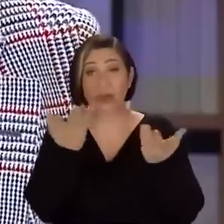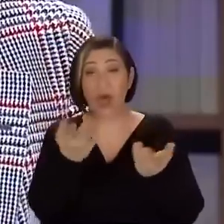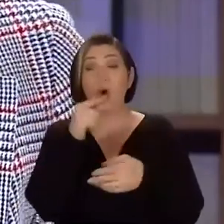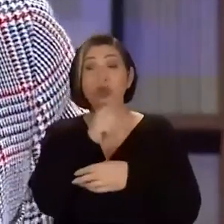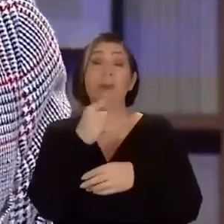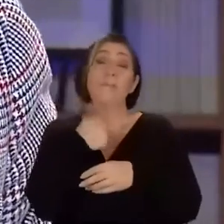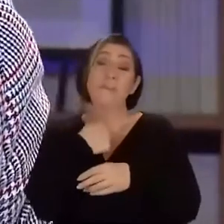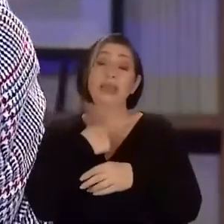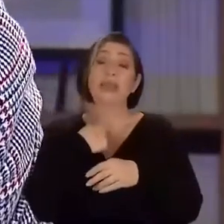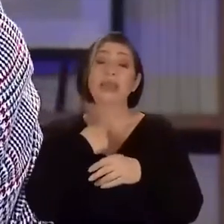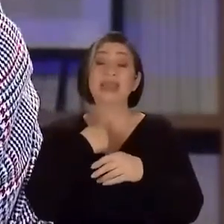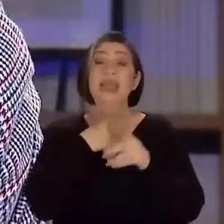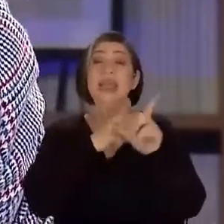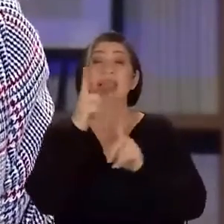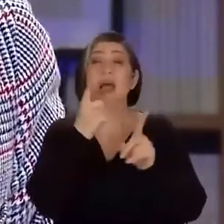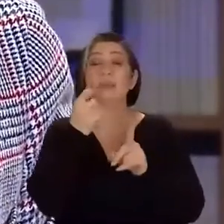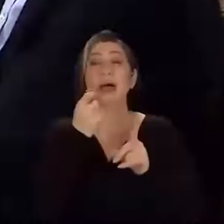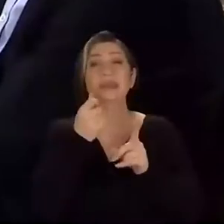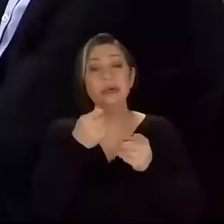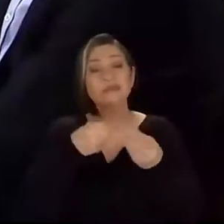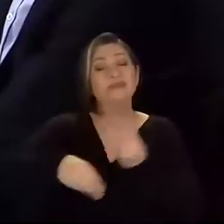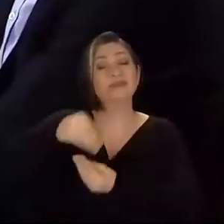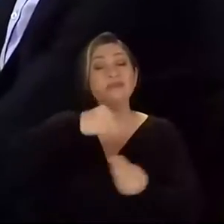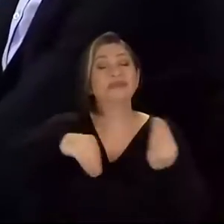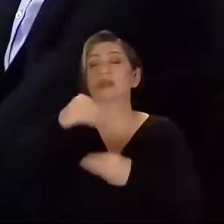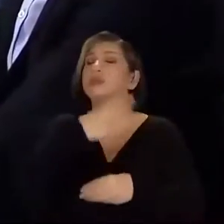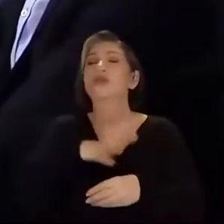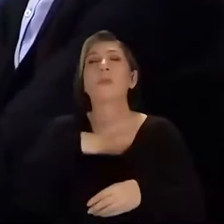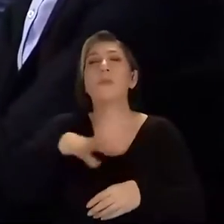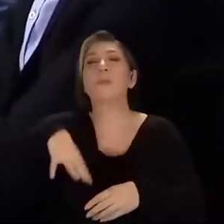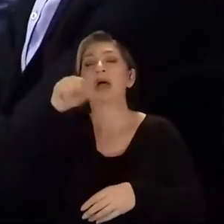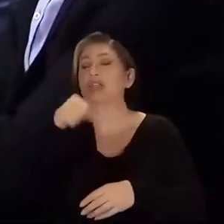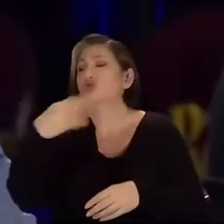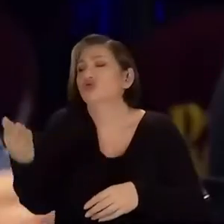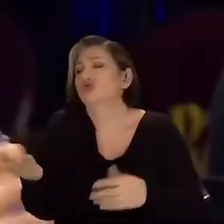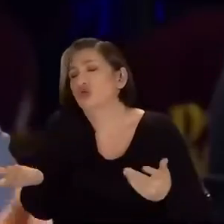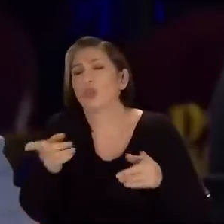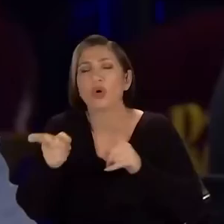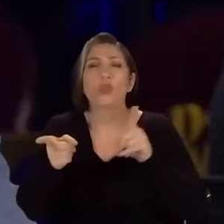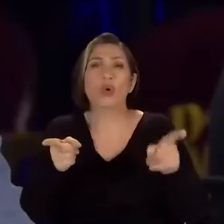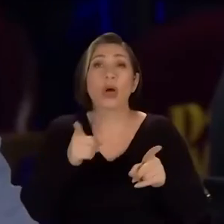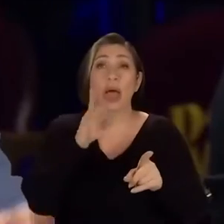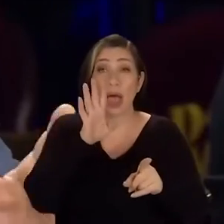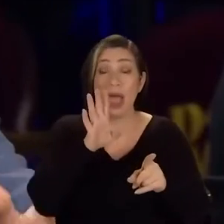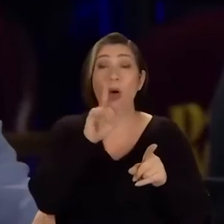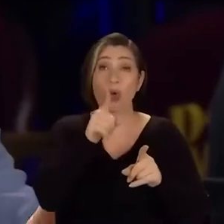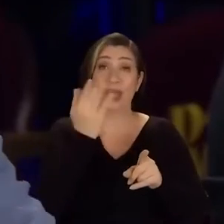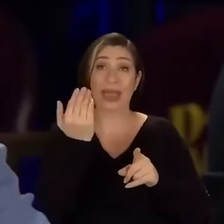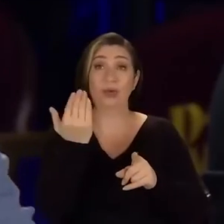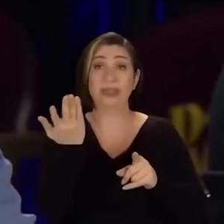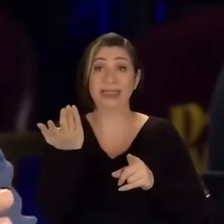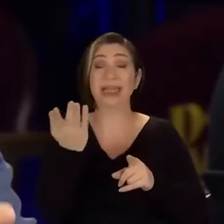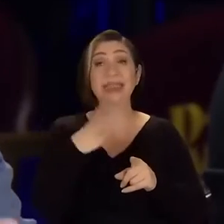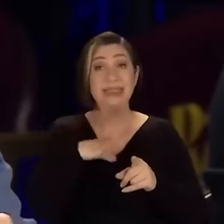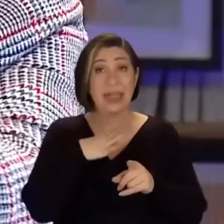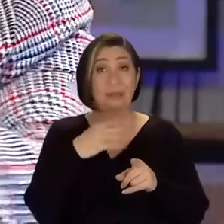zaman ben kripto para kullanmak isteyebilirim. Güzel, derim şimdi, ki merkez dışı bir birimdir, şudur budur. Olay oraya geliyor zaten. Yani, şimdi şunu söyleyeyim o ama,